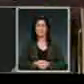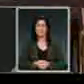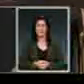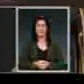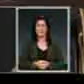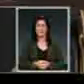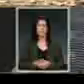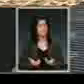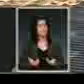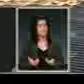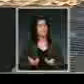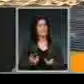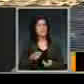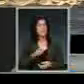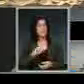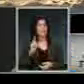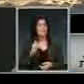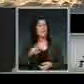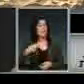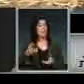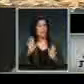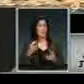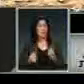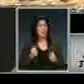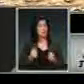זה לא אמור להיות כל כך קשה.